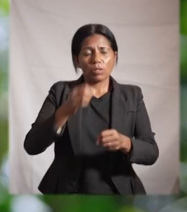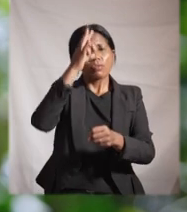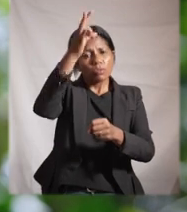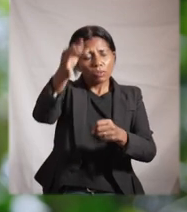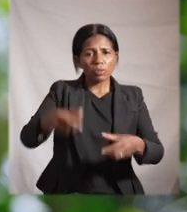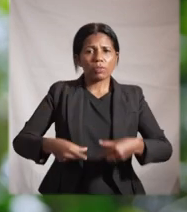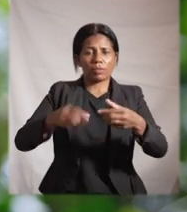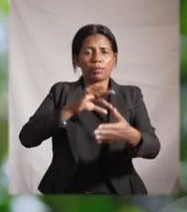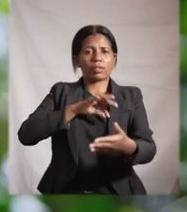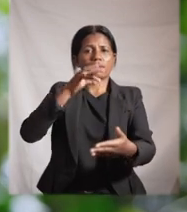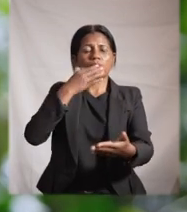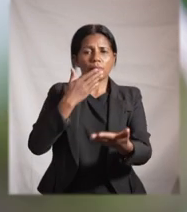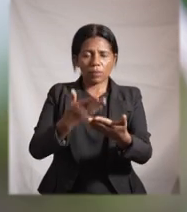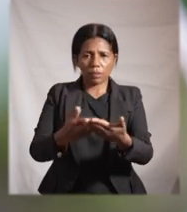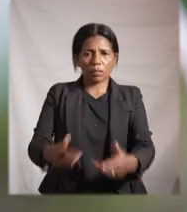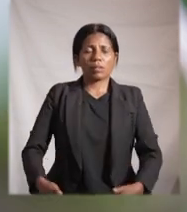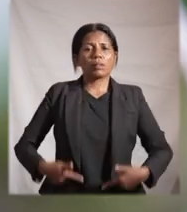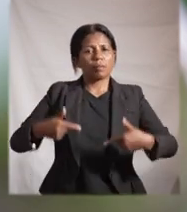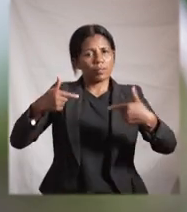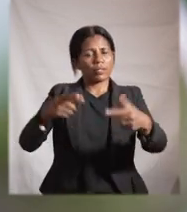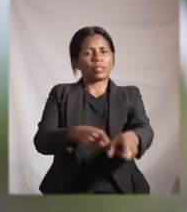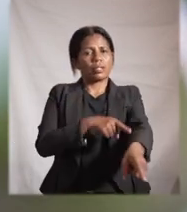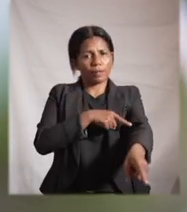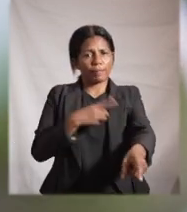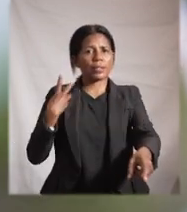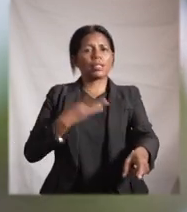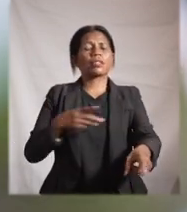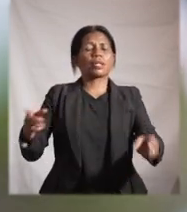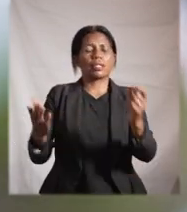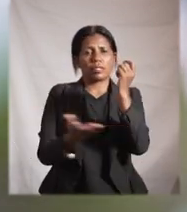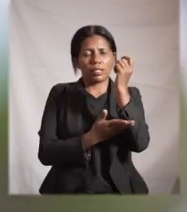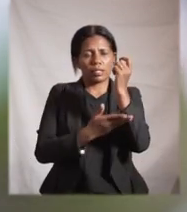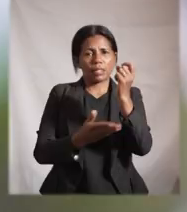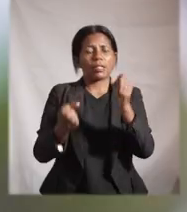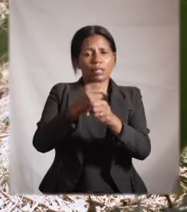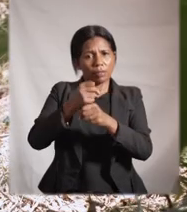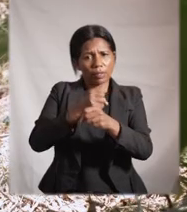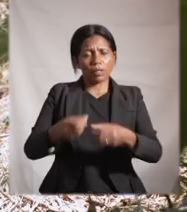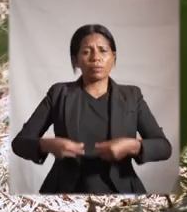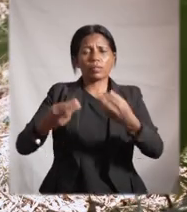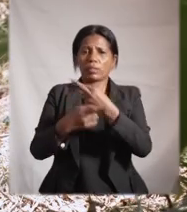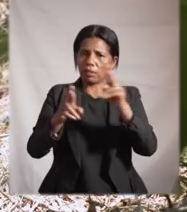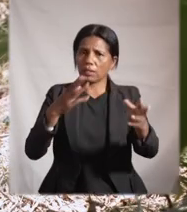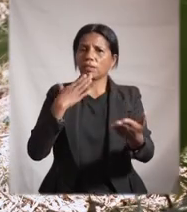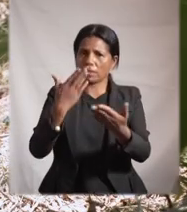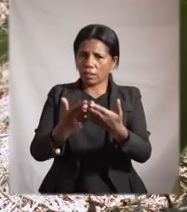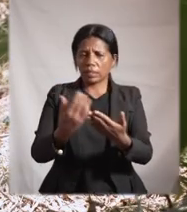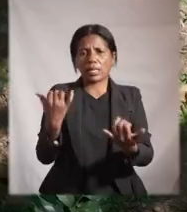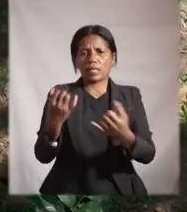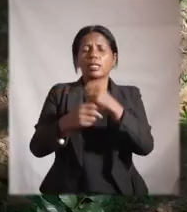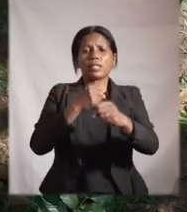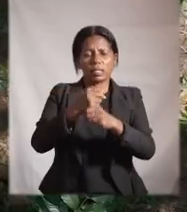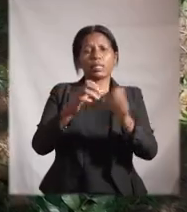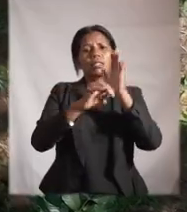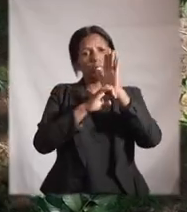fo beneficio fo ba ita ne moris naruk ne. Tetes kafe si lo resultado ne be dia. Tapi tarik kan ansan tina ne,